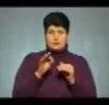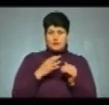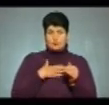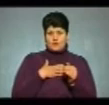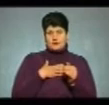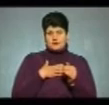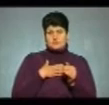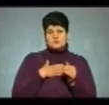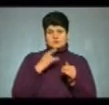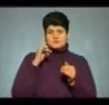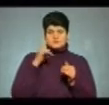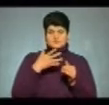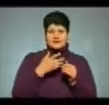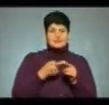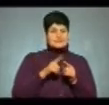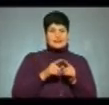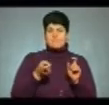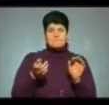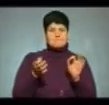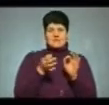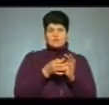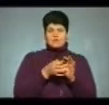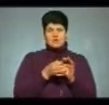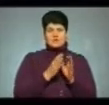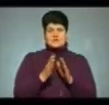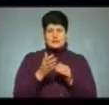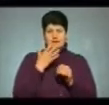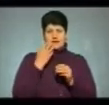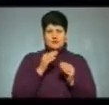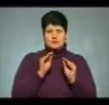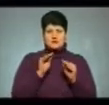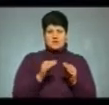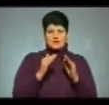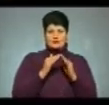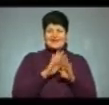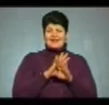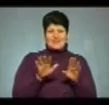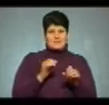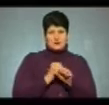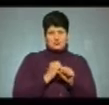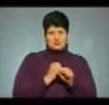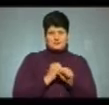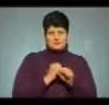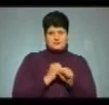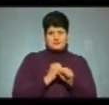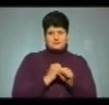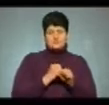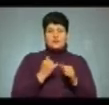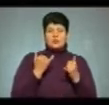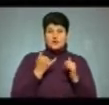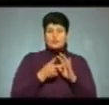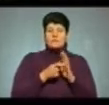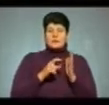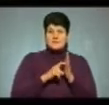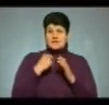даних, дані пункти не є підключені до системи теплопостачання будинку і не працюють. Сьогодні до